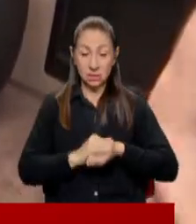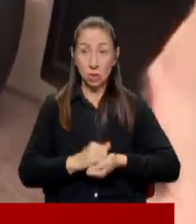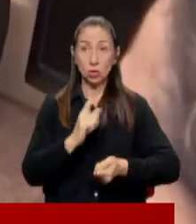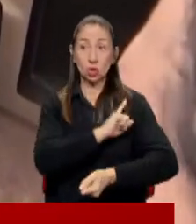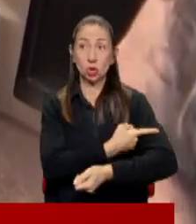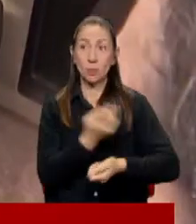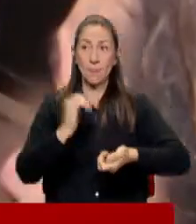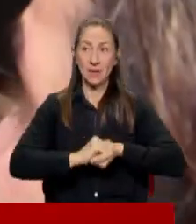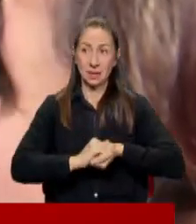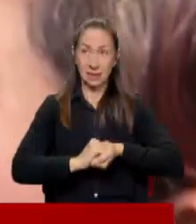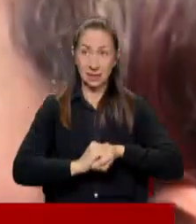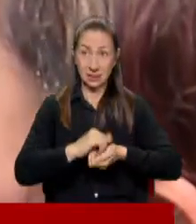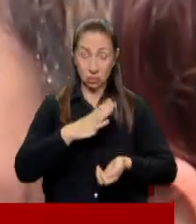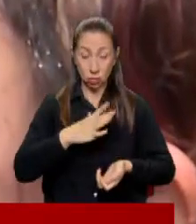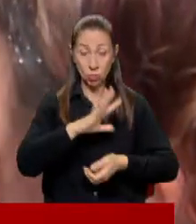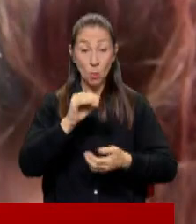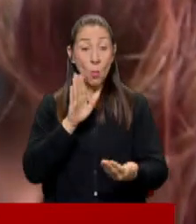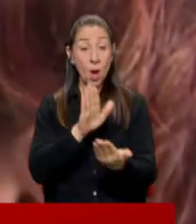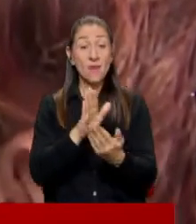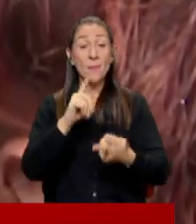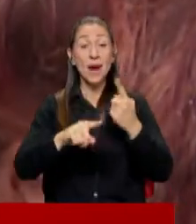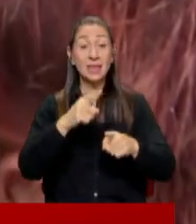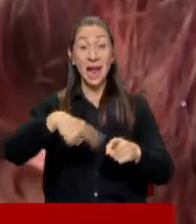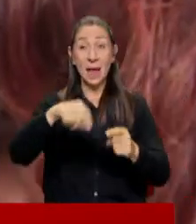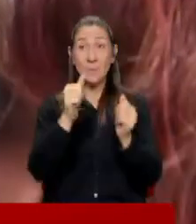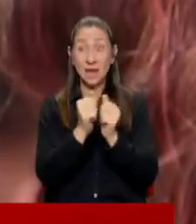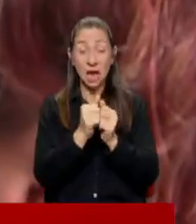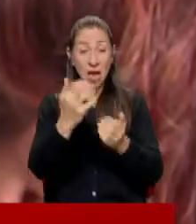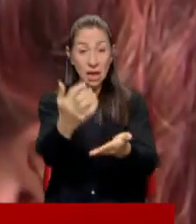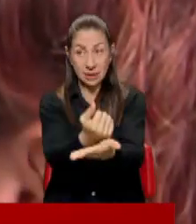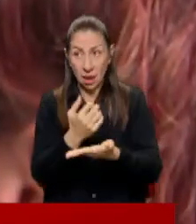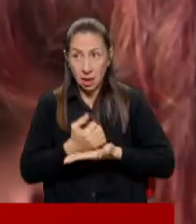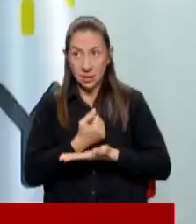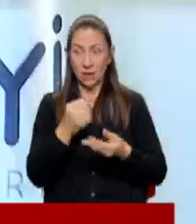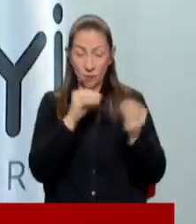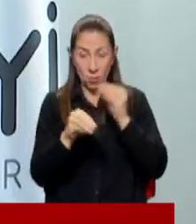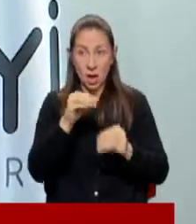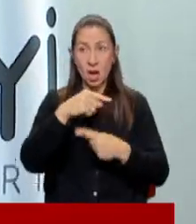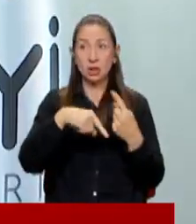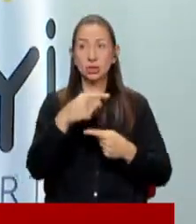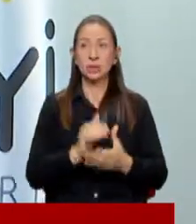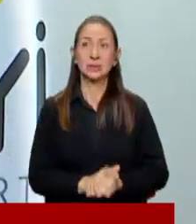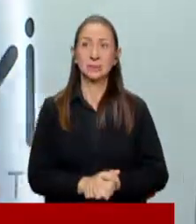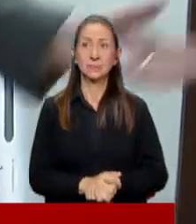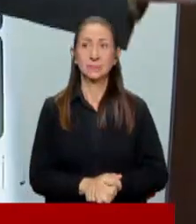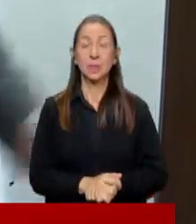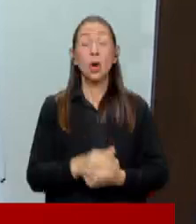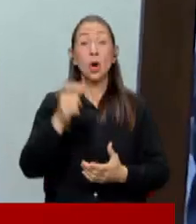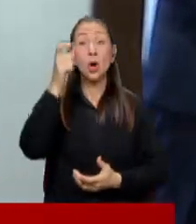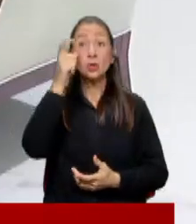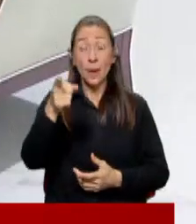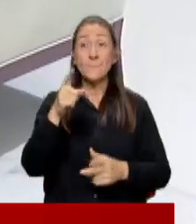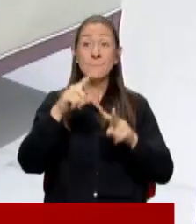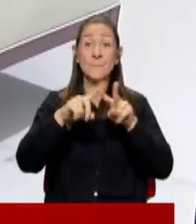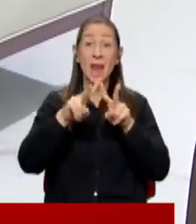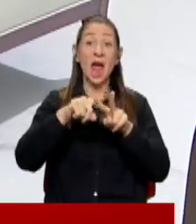güç birliğinden yanayız bütün muhalif partilerle birlikte kazan kazan formüllerini arayacağız Özgür özel ve